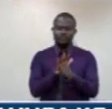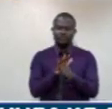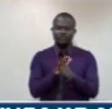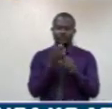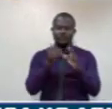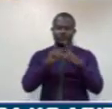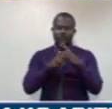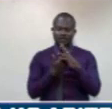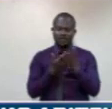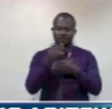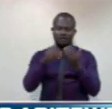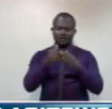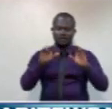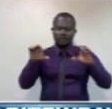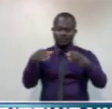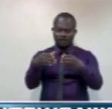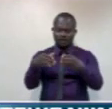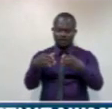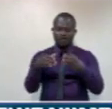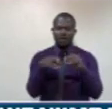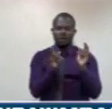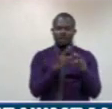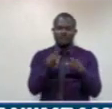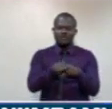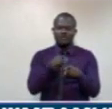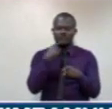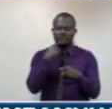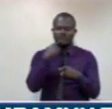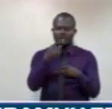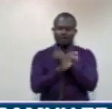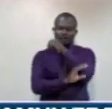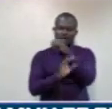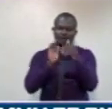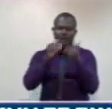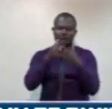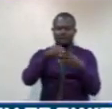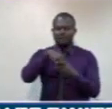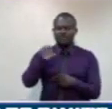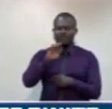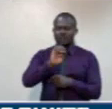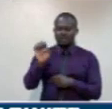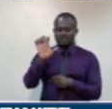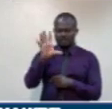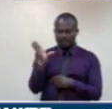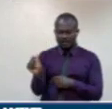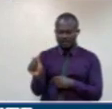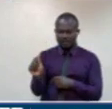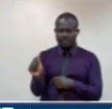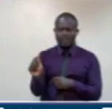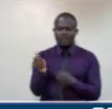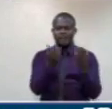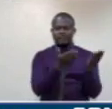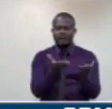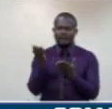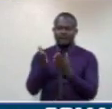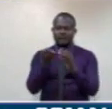ntangire wenda kuri iri huriro. Ubundi nk'uko mwarimu bivuze, ibihugu bigize umuryango wa Afrika y'Iburasirazuba byakira